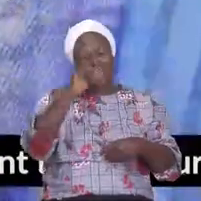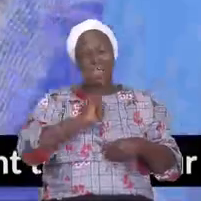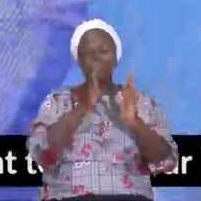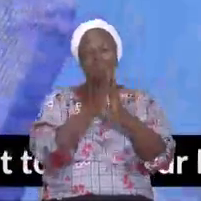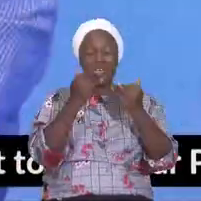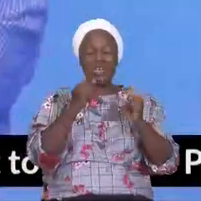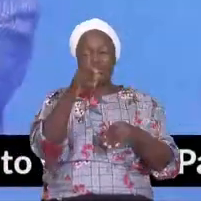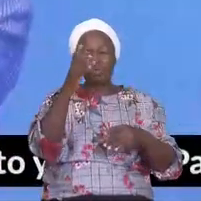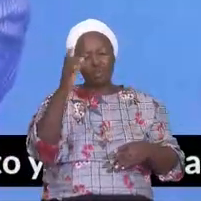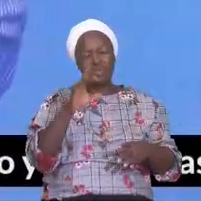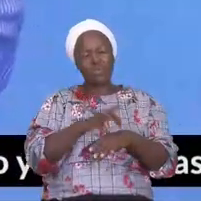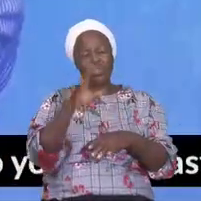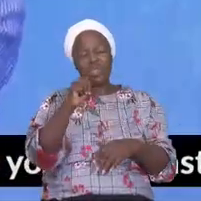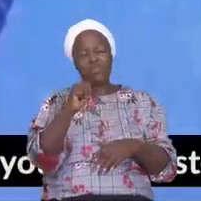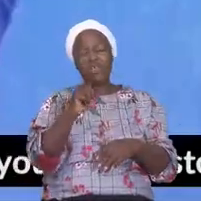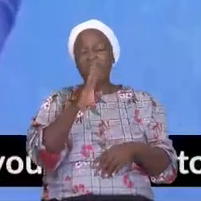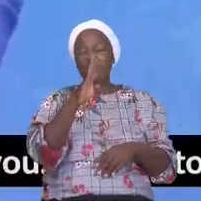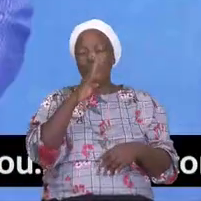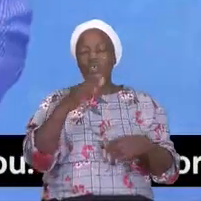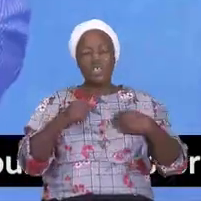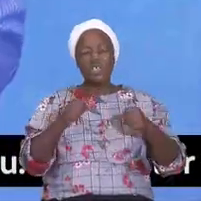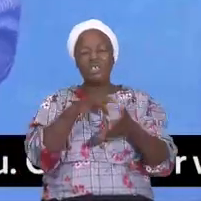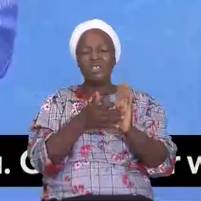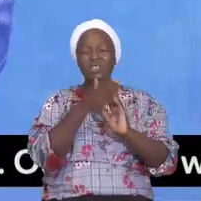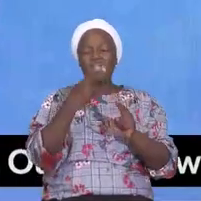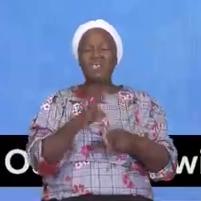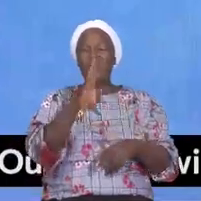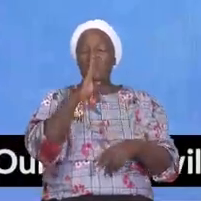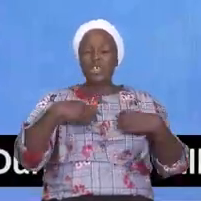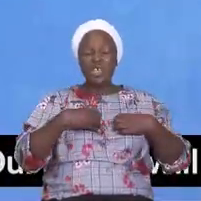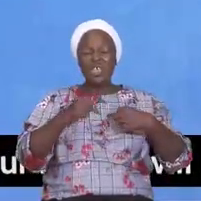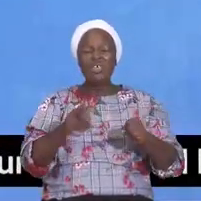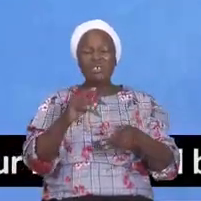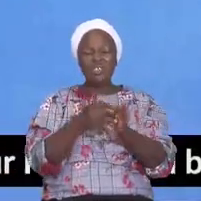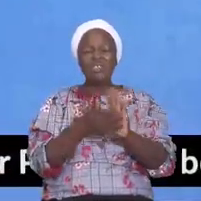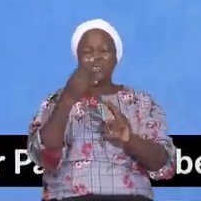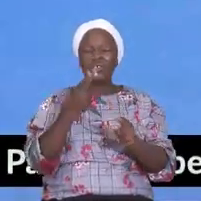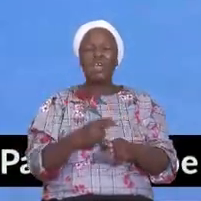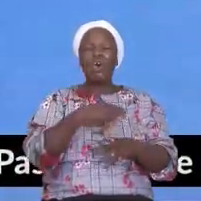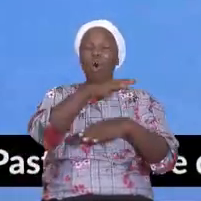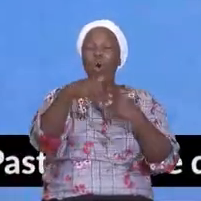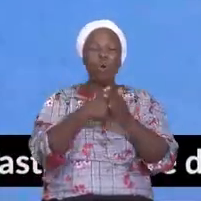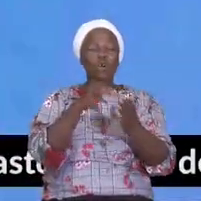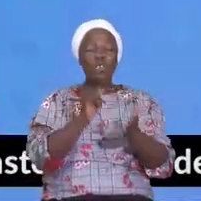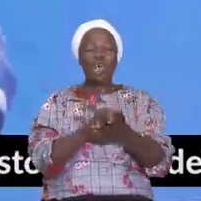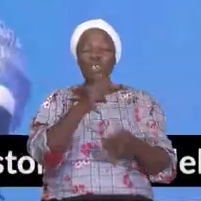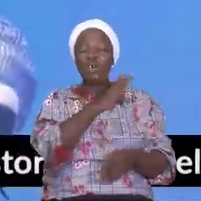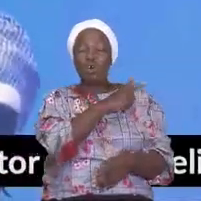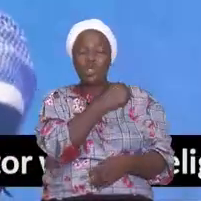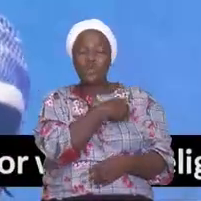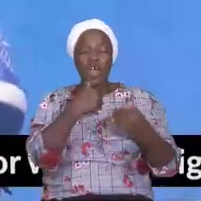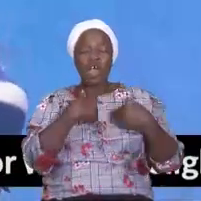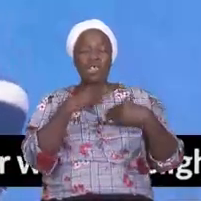Seigneur, toute maladie incurable, je prie maintenant que tu les touches. Soyez guéris.